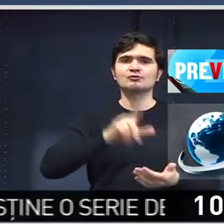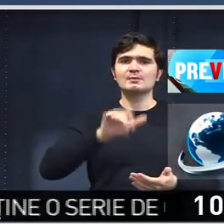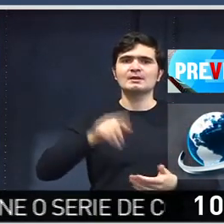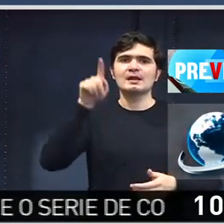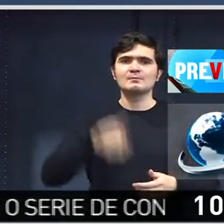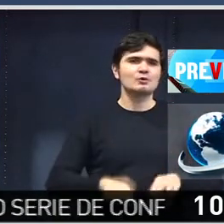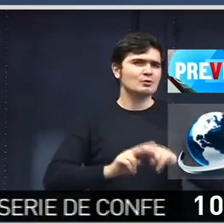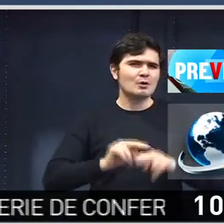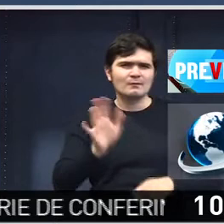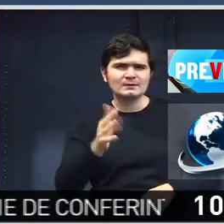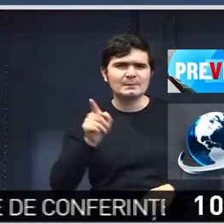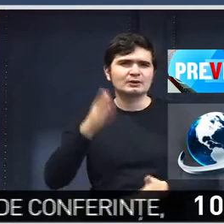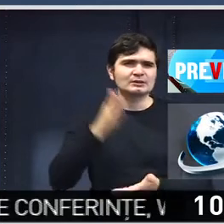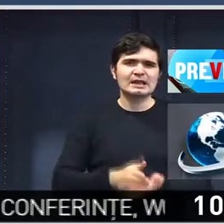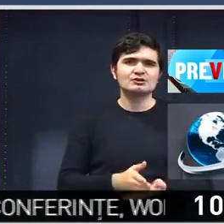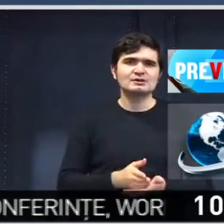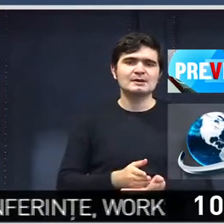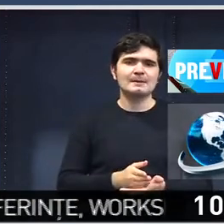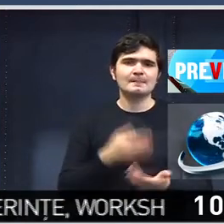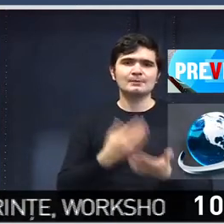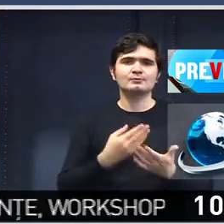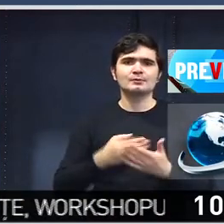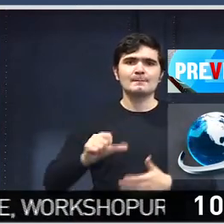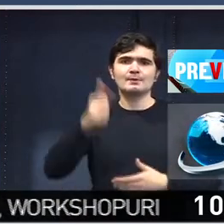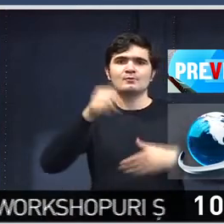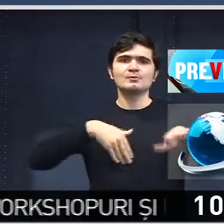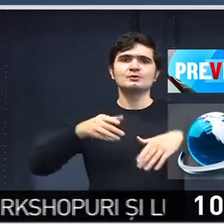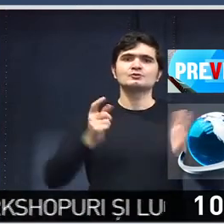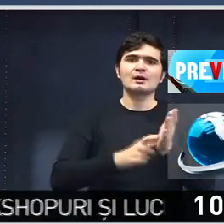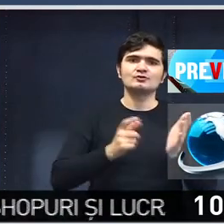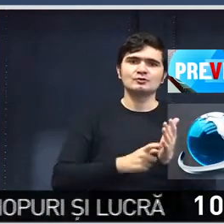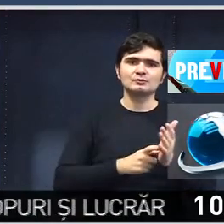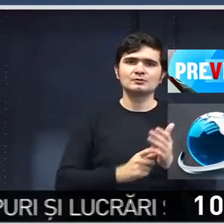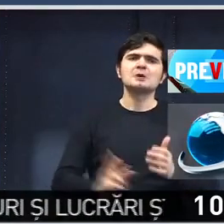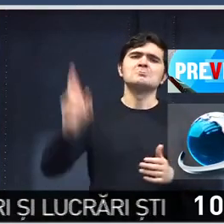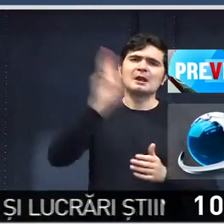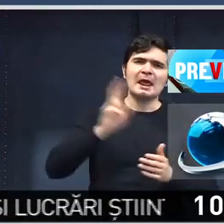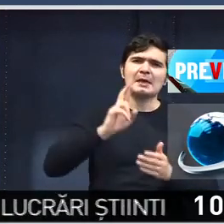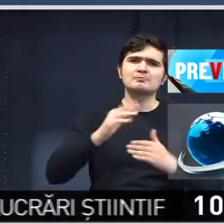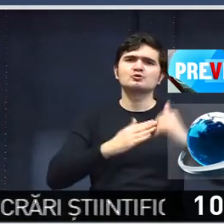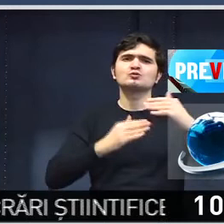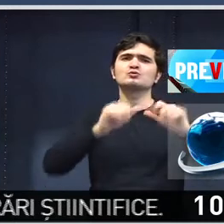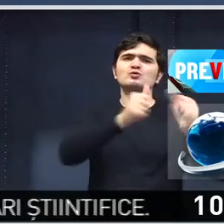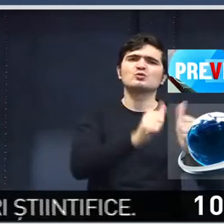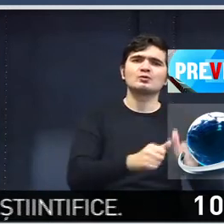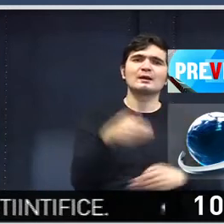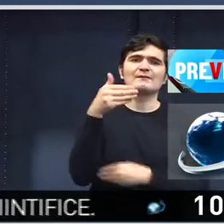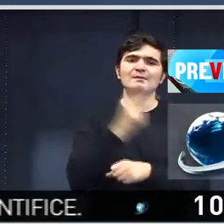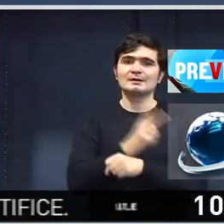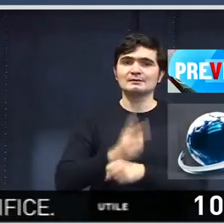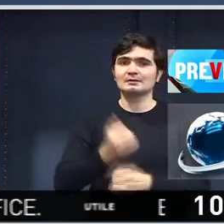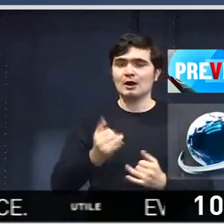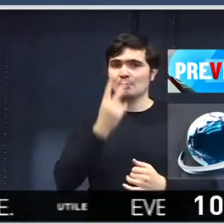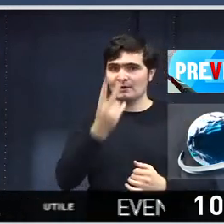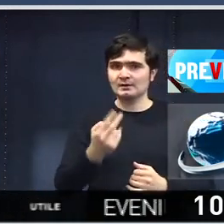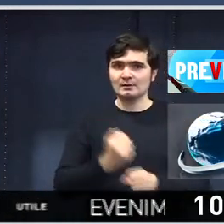pare această decizie în condițiile în care premierul a cerut restructurări la companiile de stat? În același timp vedem o înghețare care s-a făcut